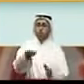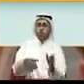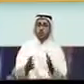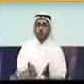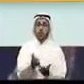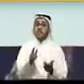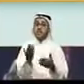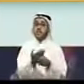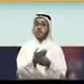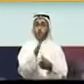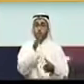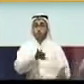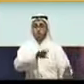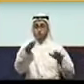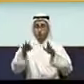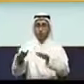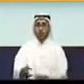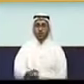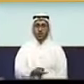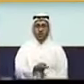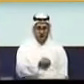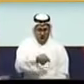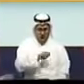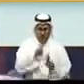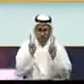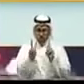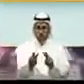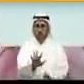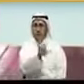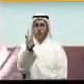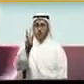وتظهر بيانات وزارة الداخلية الإسبانية أن